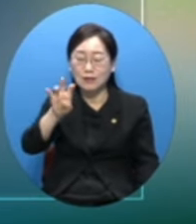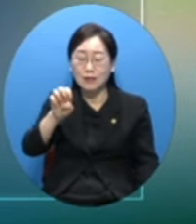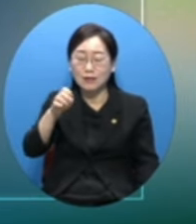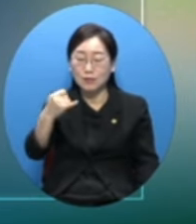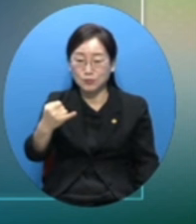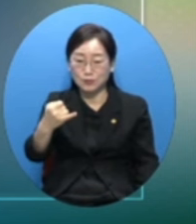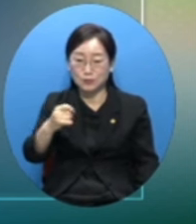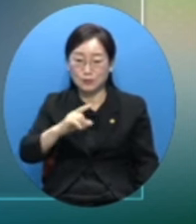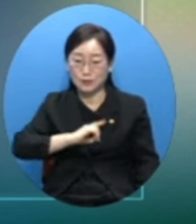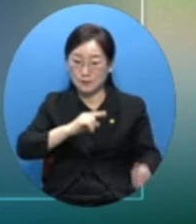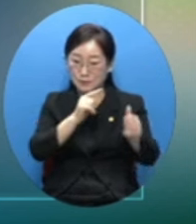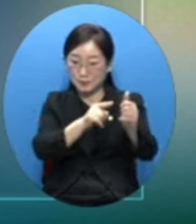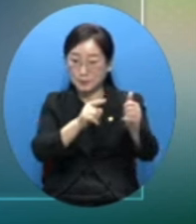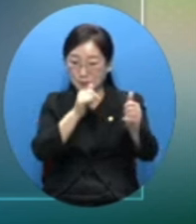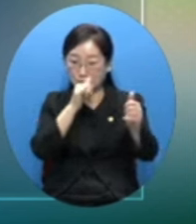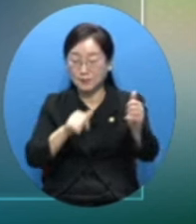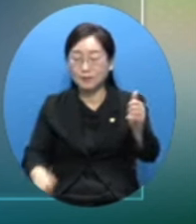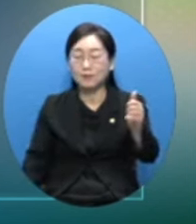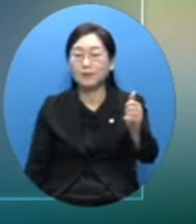이분이